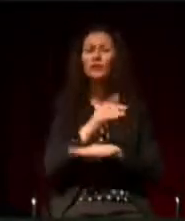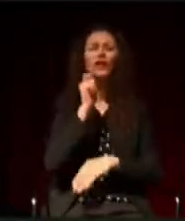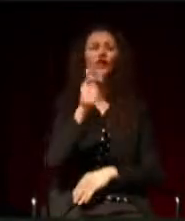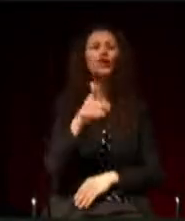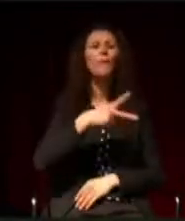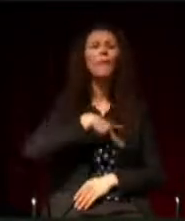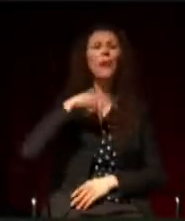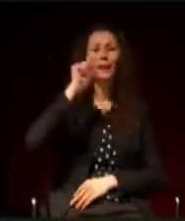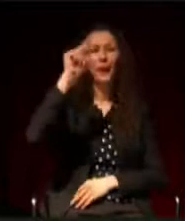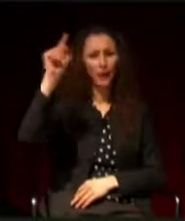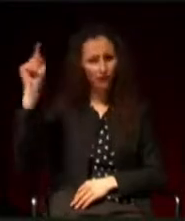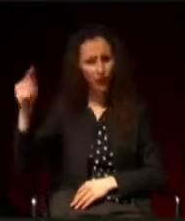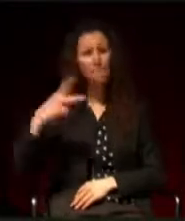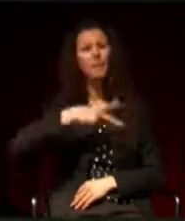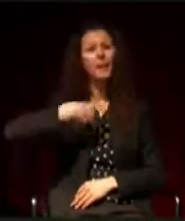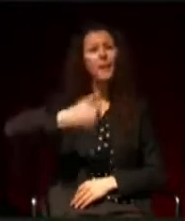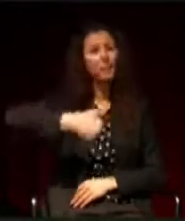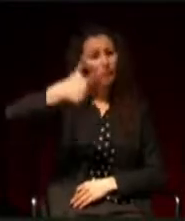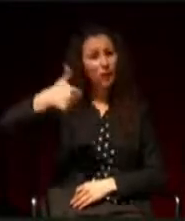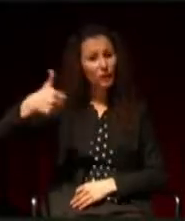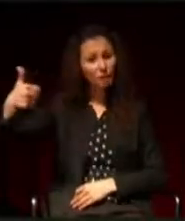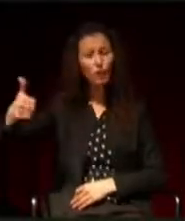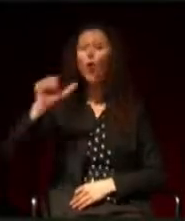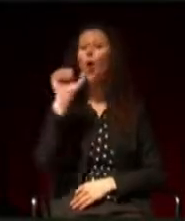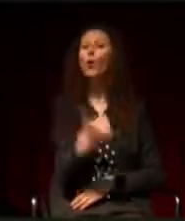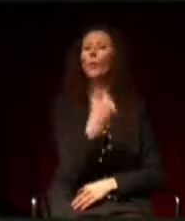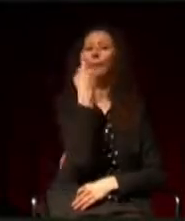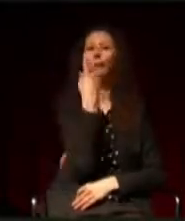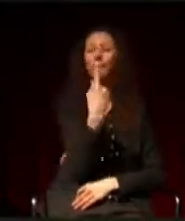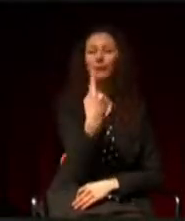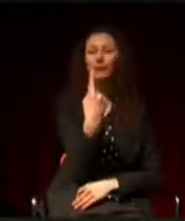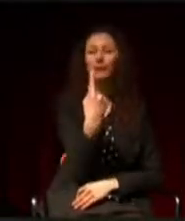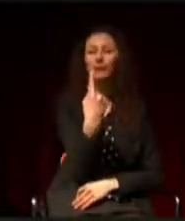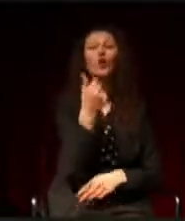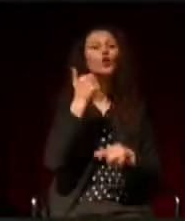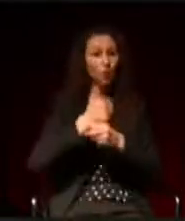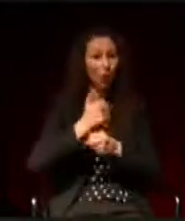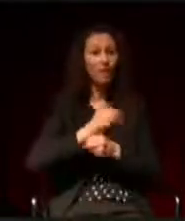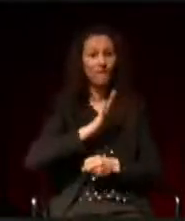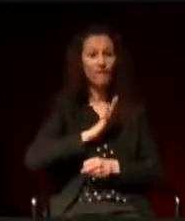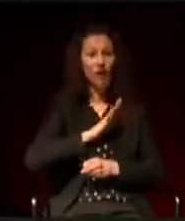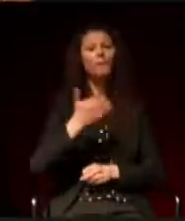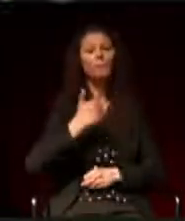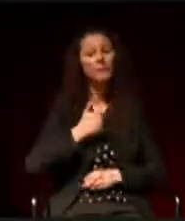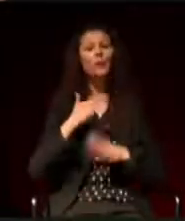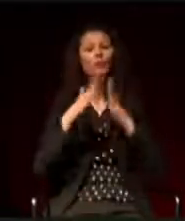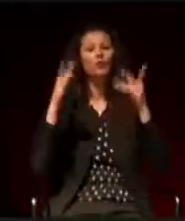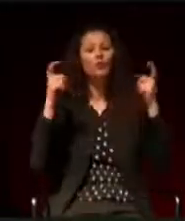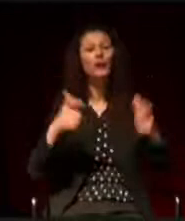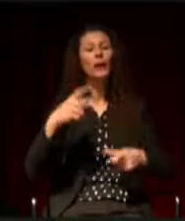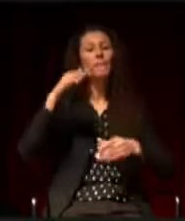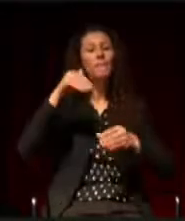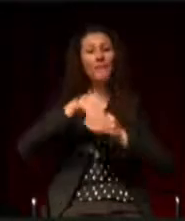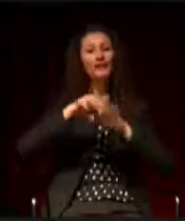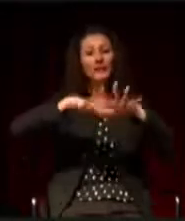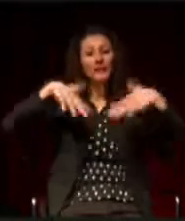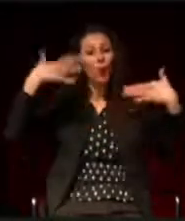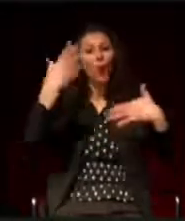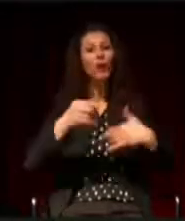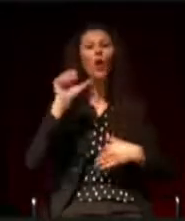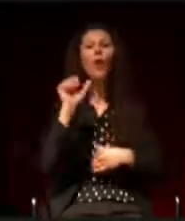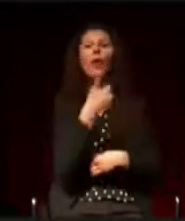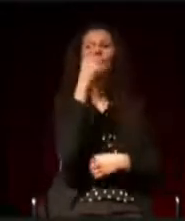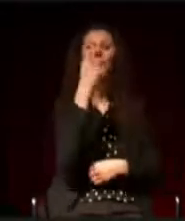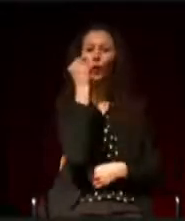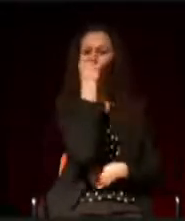ilçe belediyelerimize, ilçe belediye başkanlarımıza önemli bir görev düşüyor ve biz de Büyükşehir Meclisi olarak aslında onlara önemli